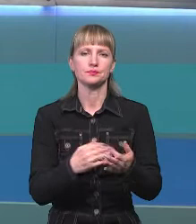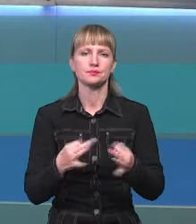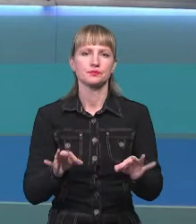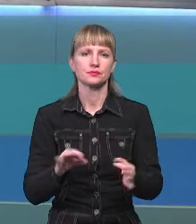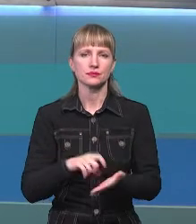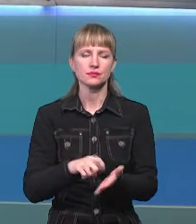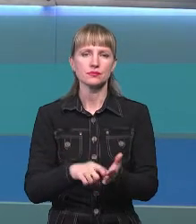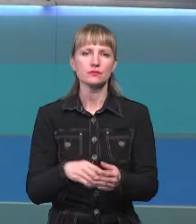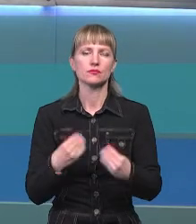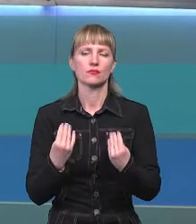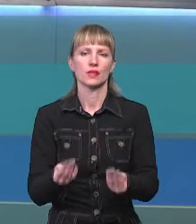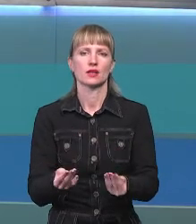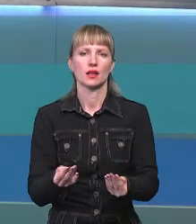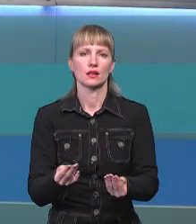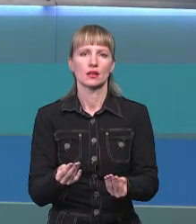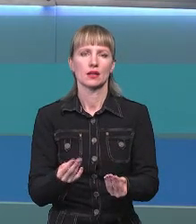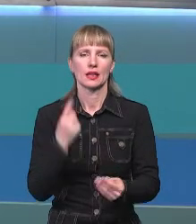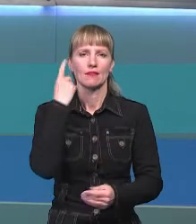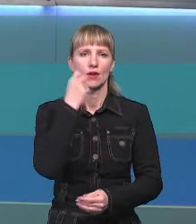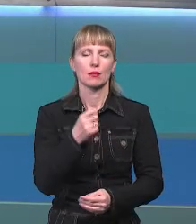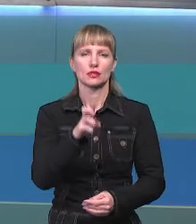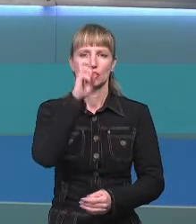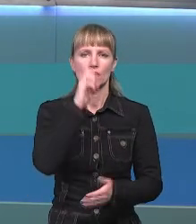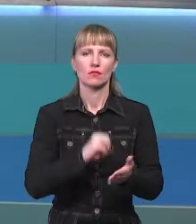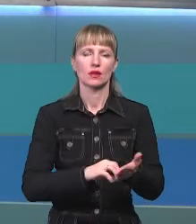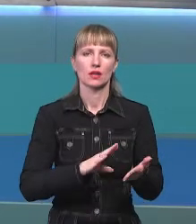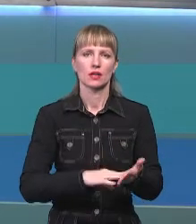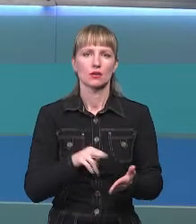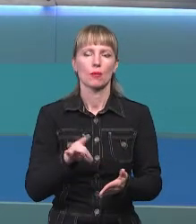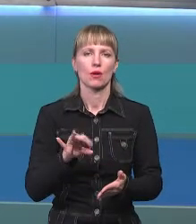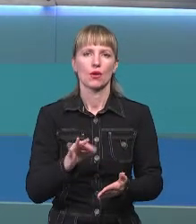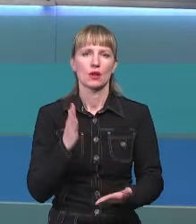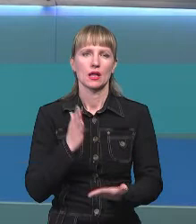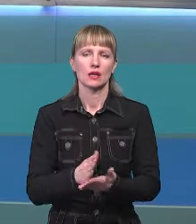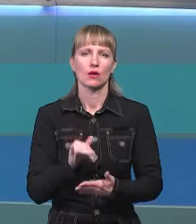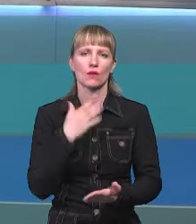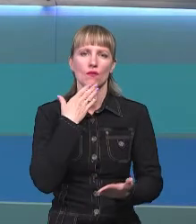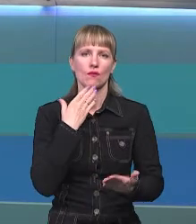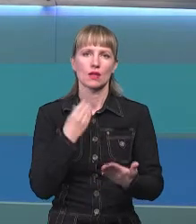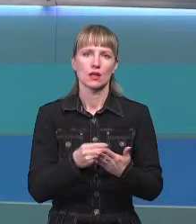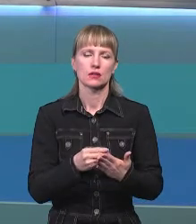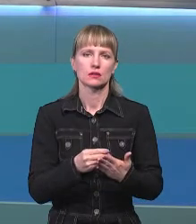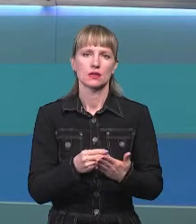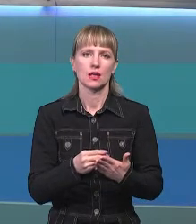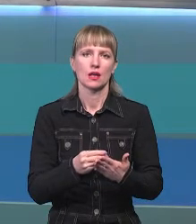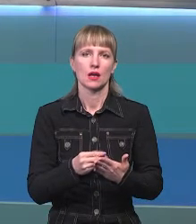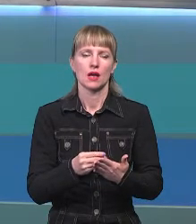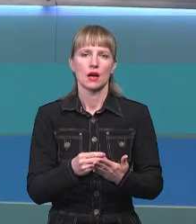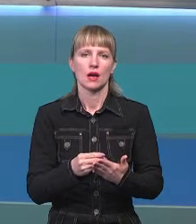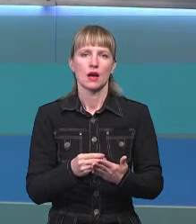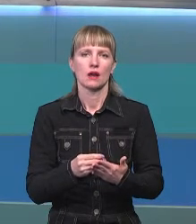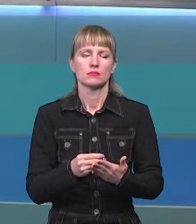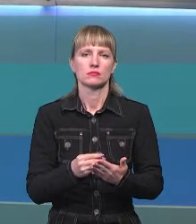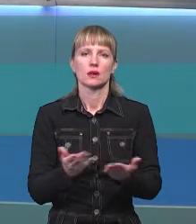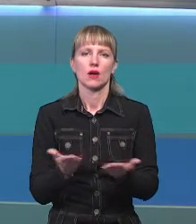житла, надати інформацію з державного реєстру про наявність у власності нерухомого майна, в